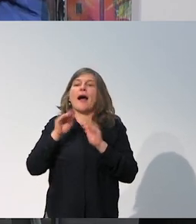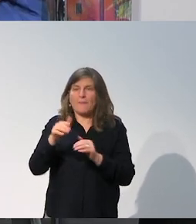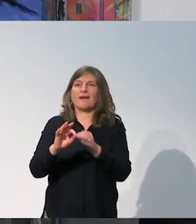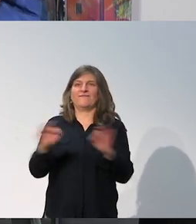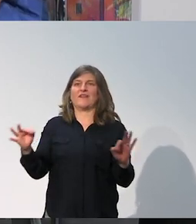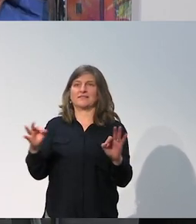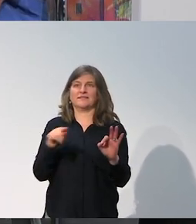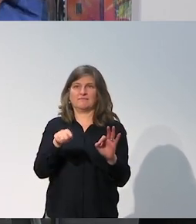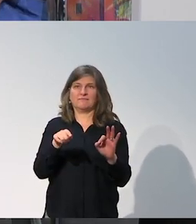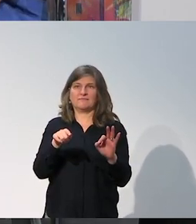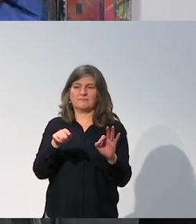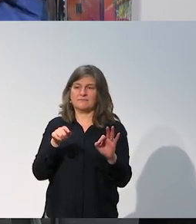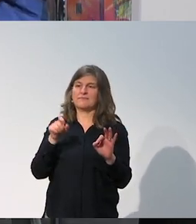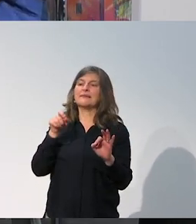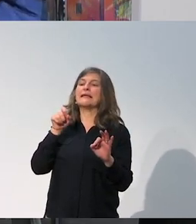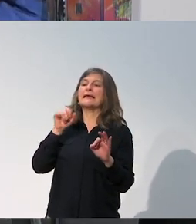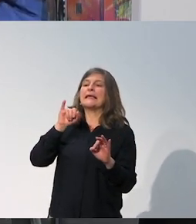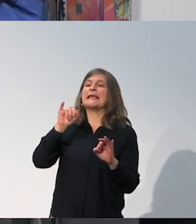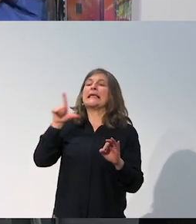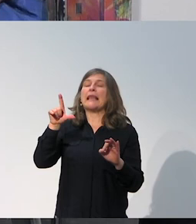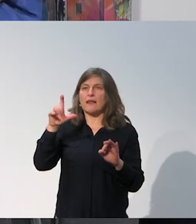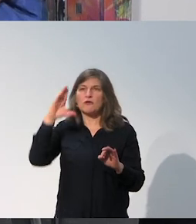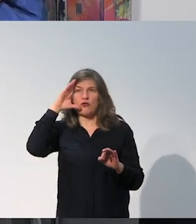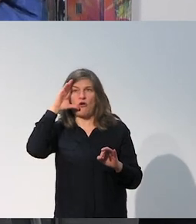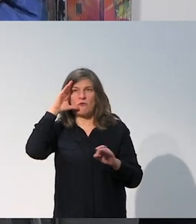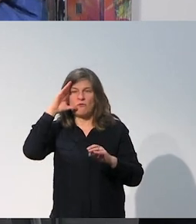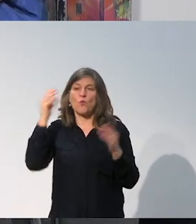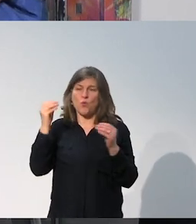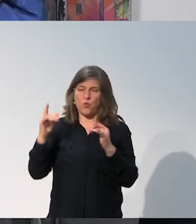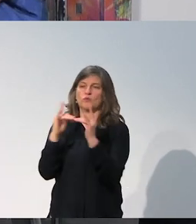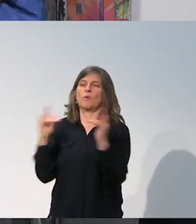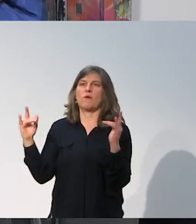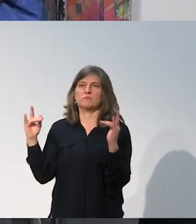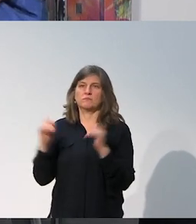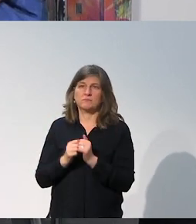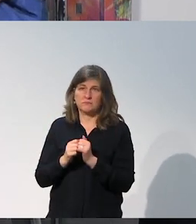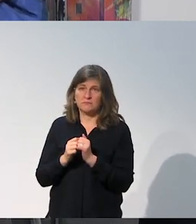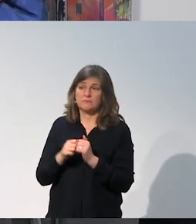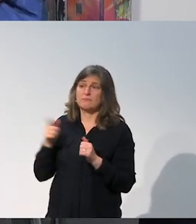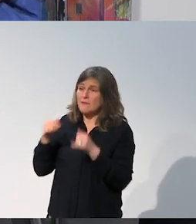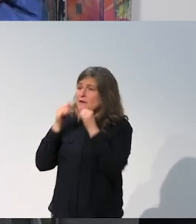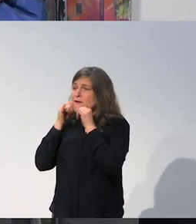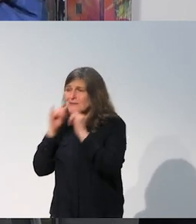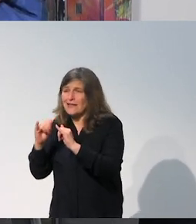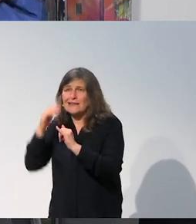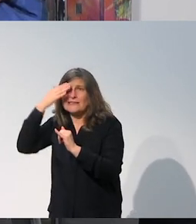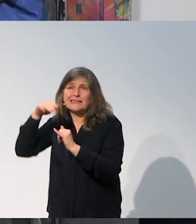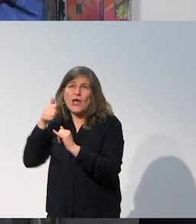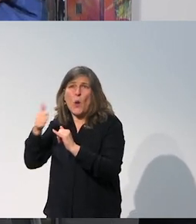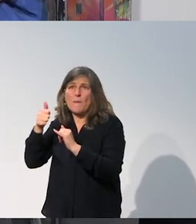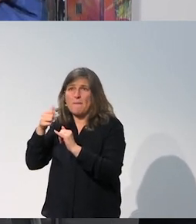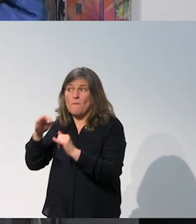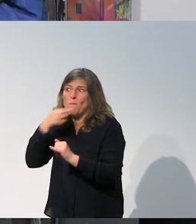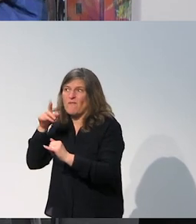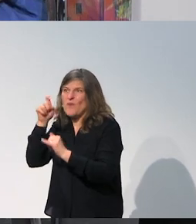Voilà, c'est « Il dort sur le banc ». C'est l'heure de la sieste, c'est Giono qui le dit. Même le sanglier le sait et il en profite pour venir boire à la